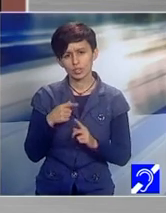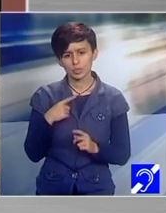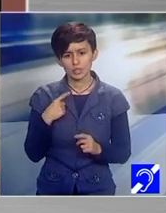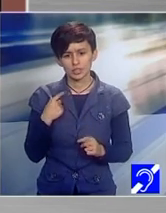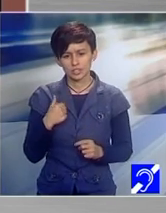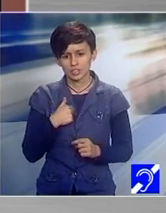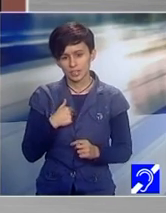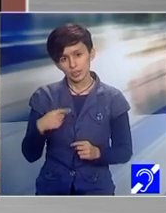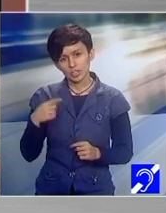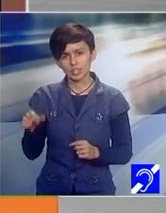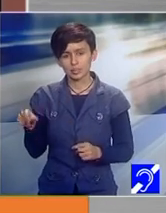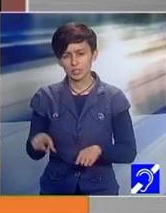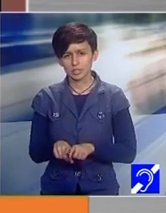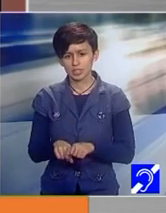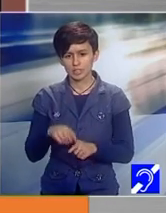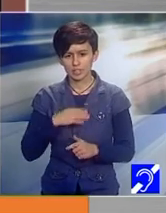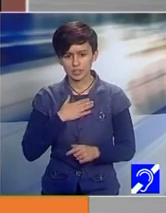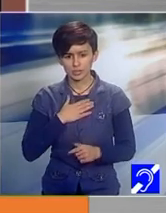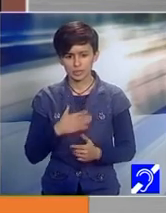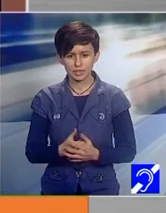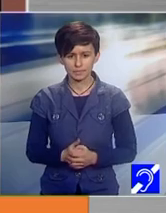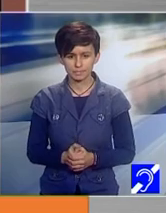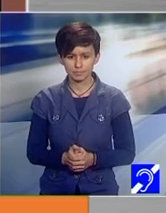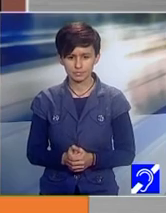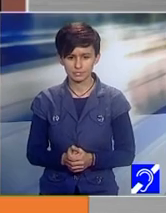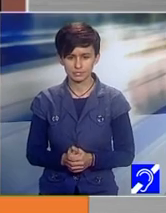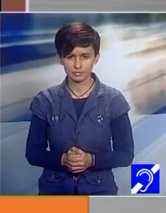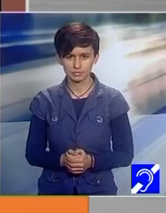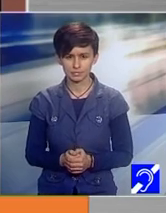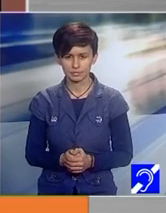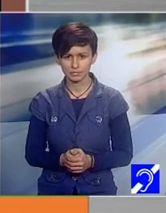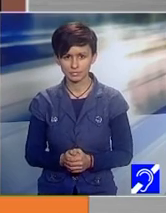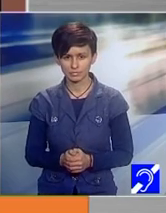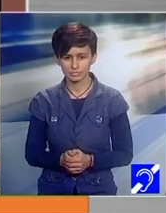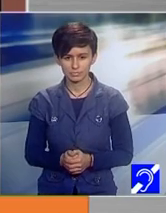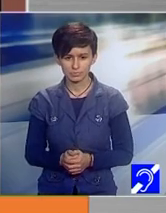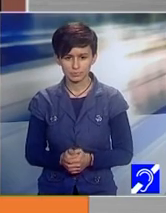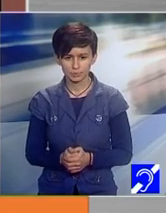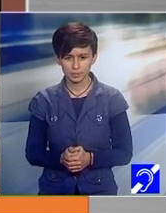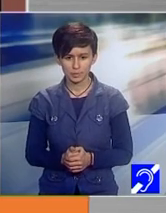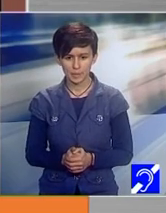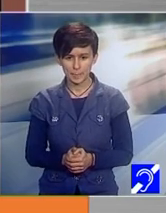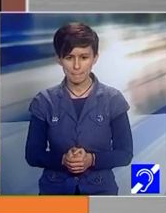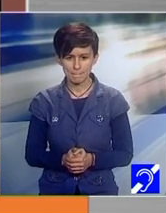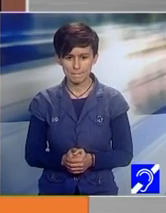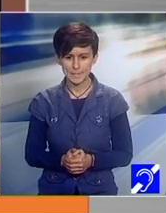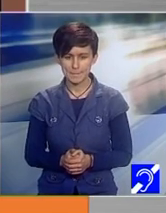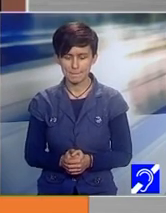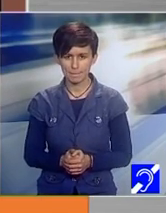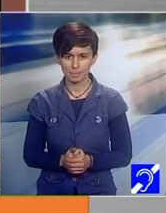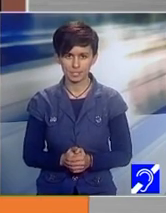mine. Cam ăsta e scopul. La ce s-a întâmplat văd acum în